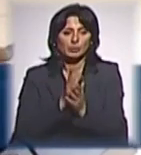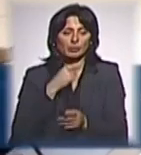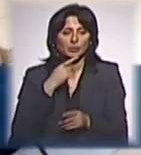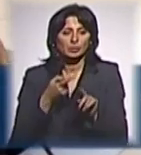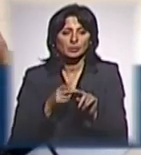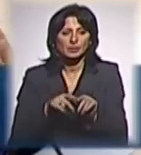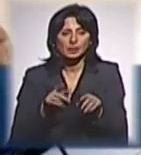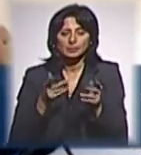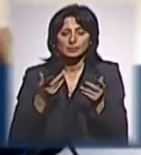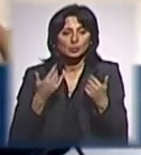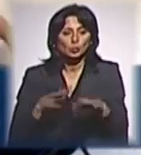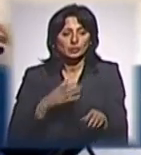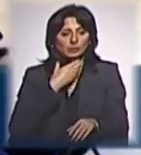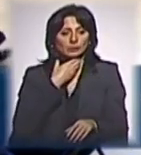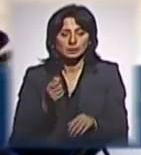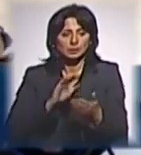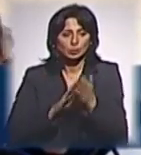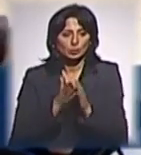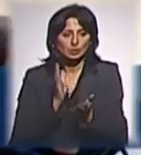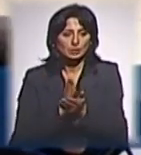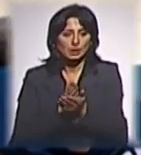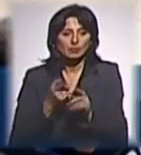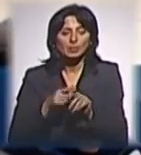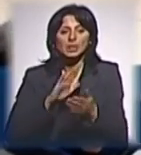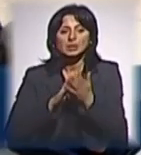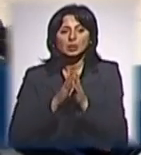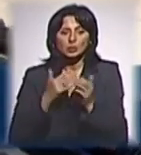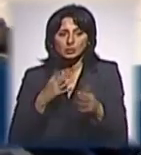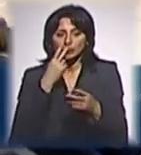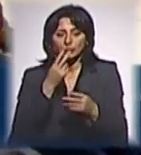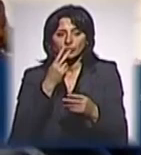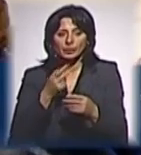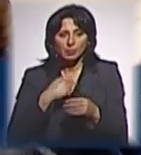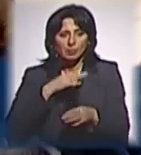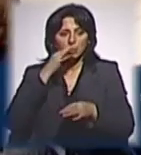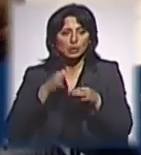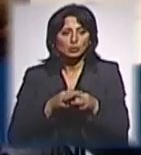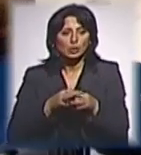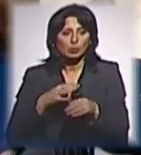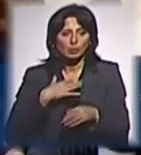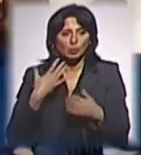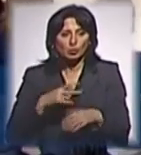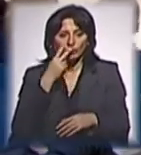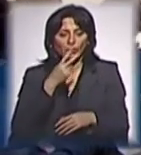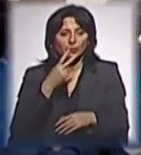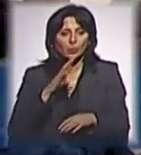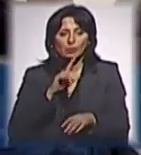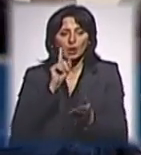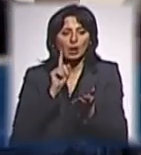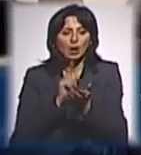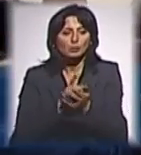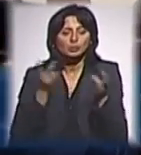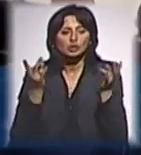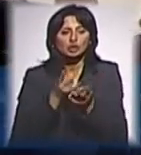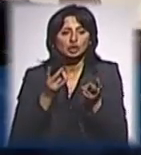ვიტყოდი, საგანგებო და საგანგაშო სიტუაცია და ამ სიტუაციას ჩვენ ვაცნობიერებდით, პასუხისმგებლობა გქონდა, რომ ამ სიტუაციას